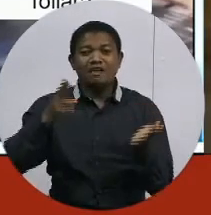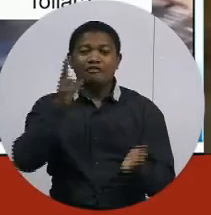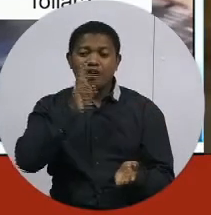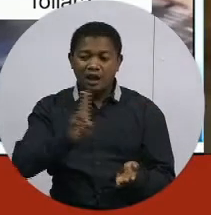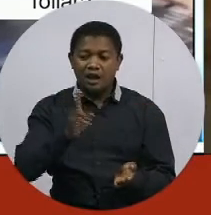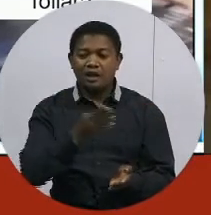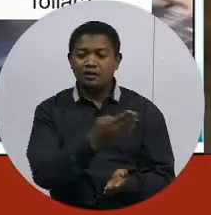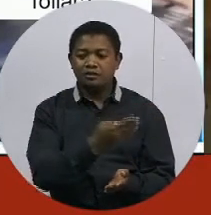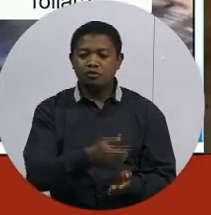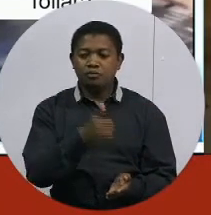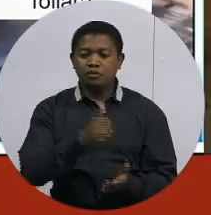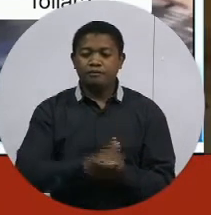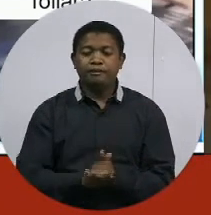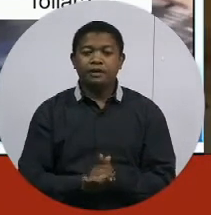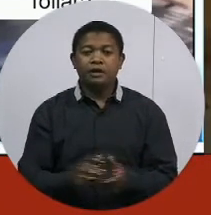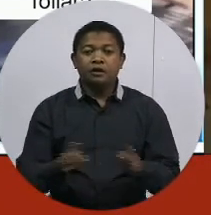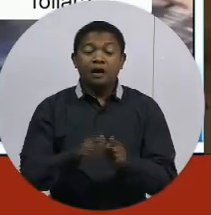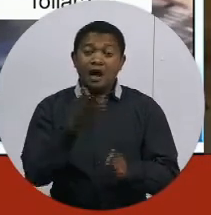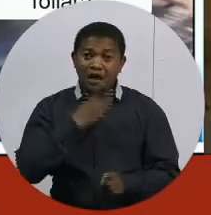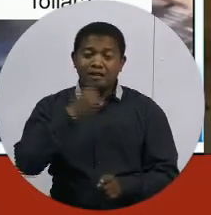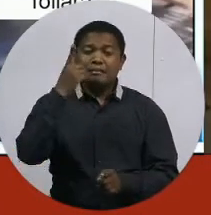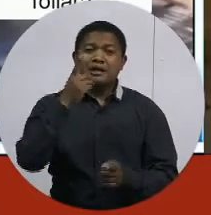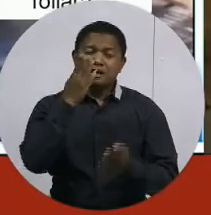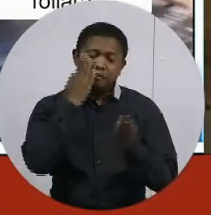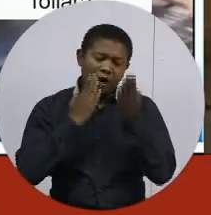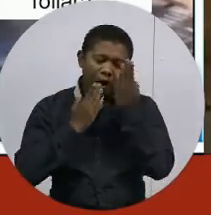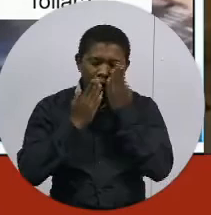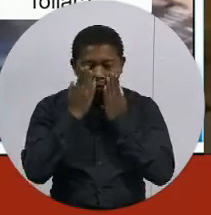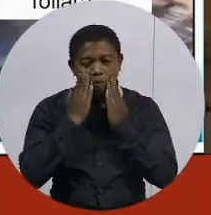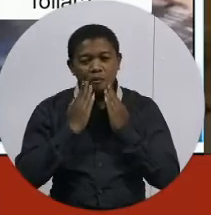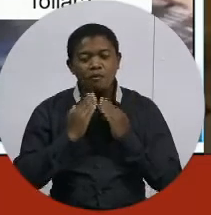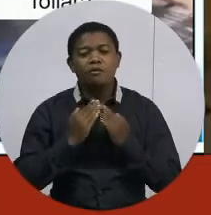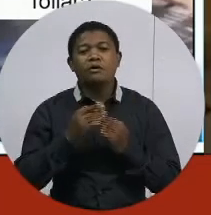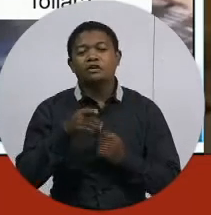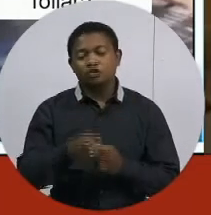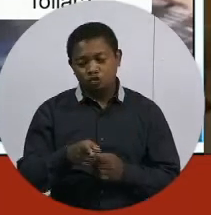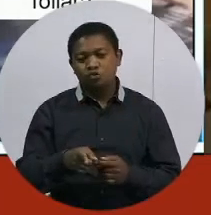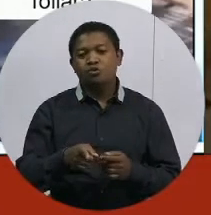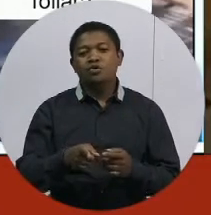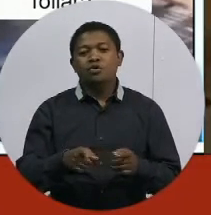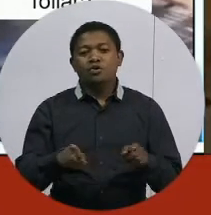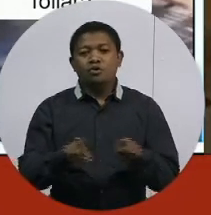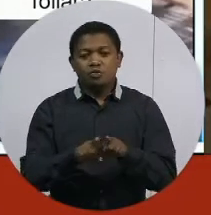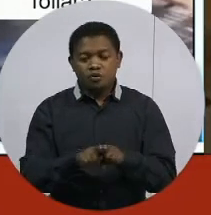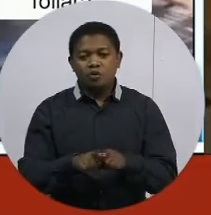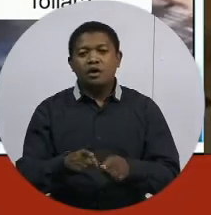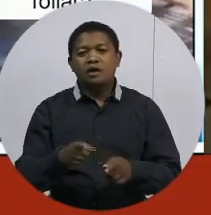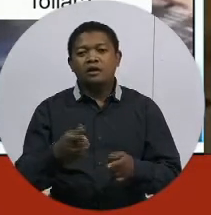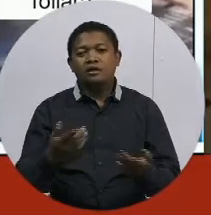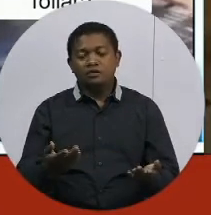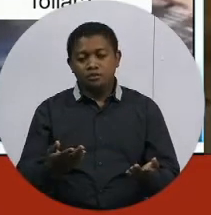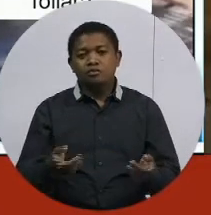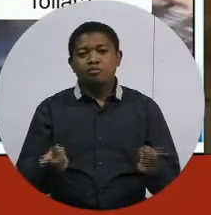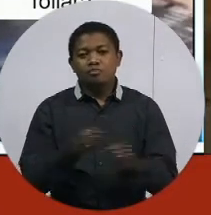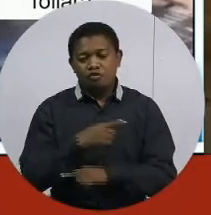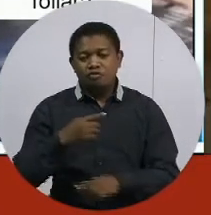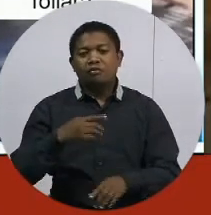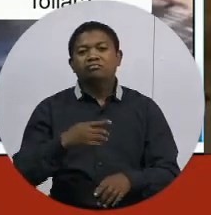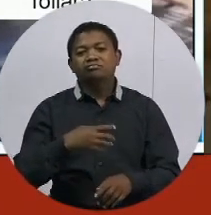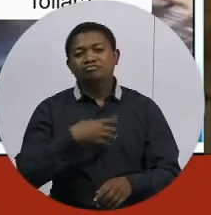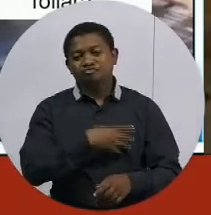andriamanitra ny fampiononana ne amafa ny ranomaso sy anasitrana ny ratram-potsika